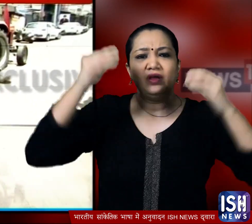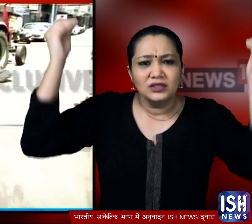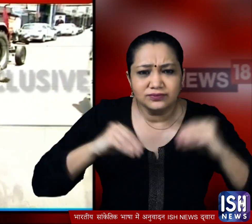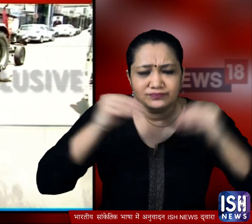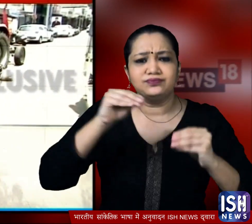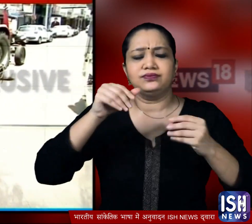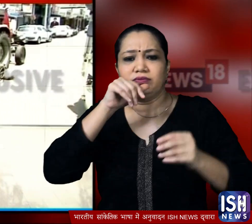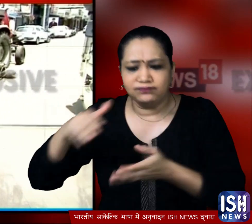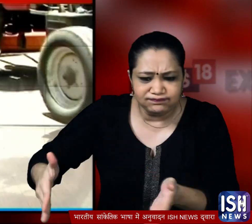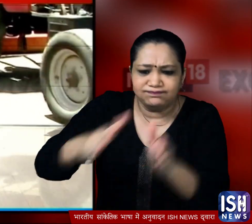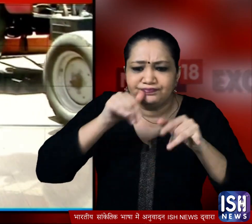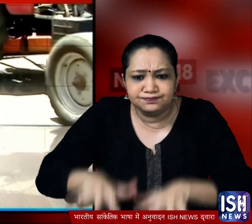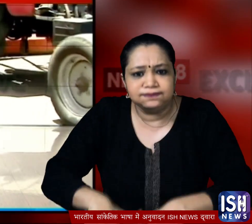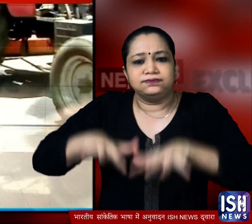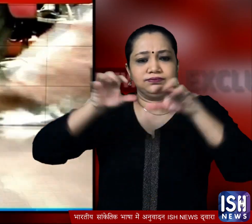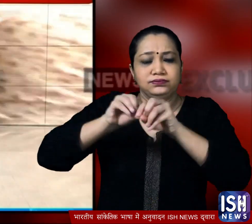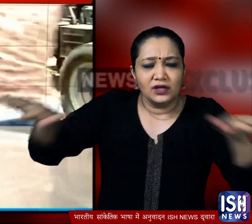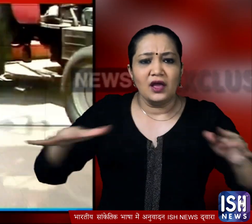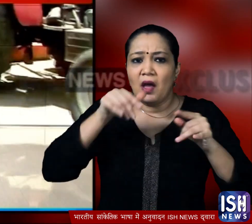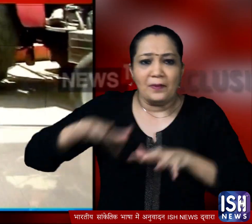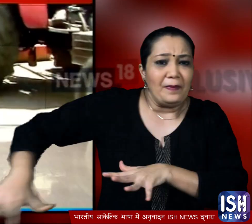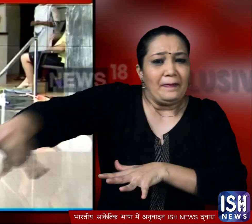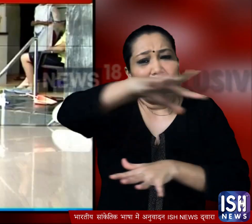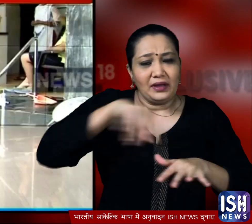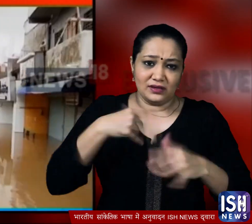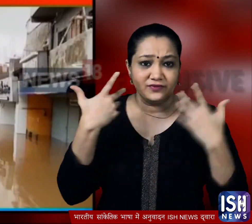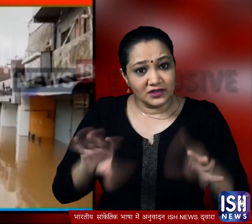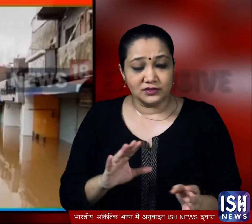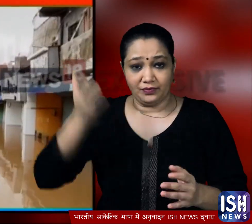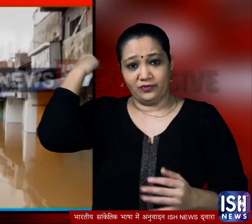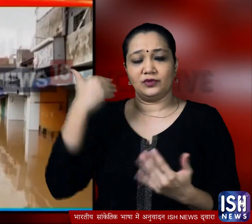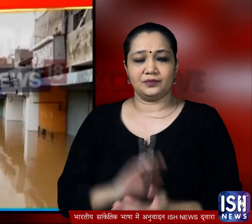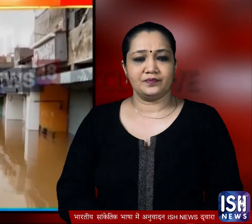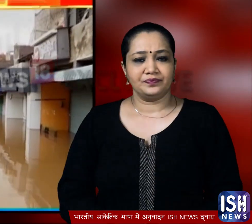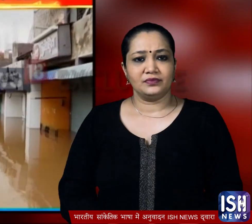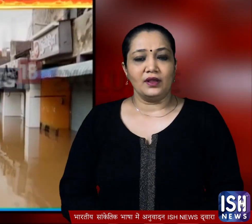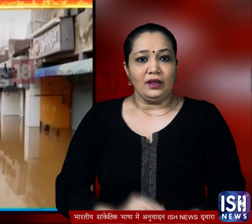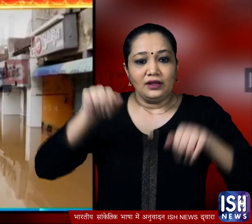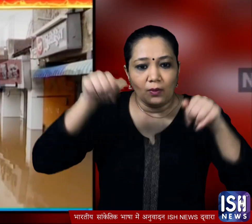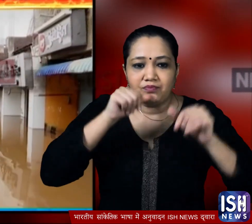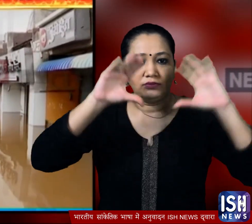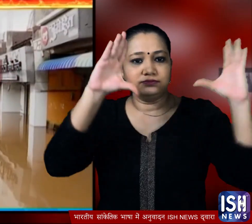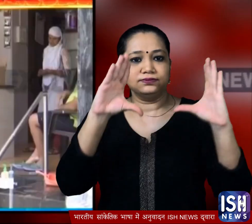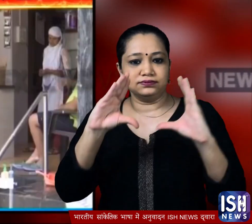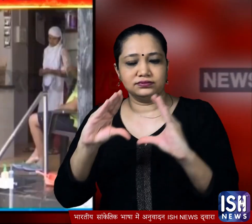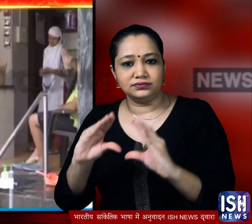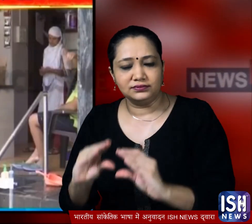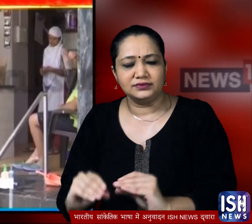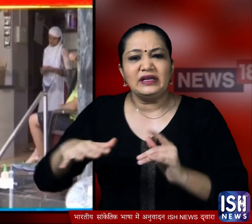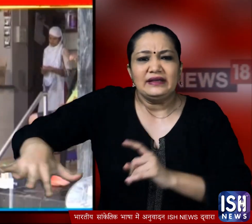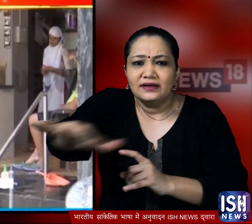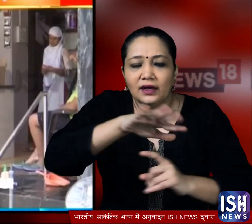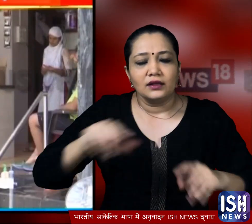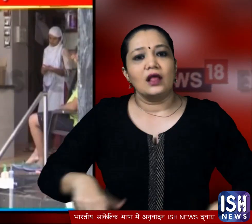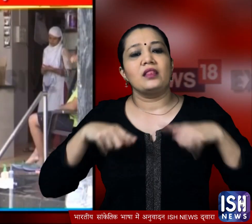बारिश और नदियों में उफान की वजह से कुछ जिले बाढ़ में गिर गए। लेकिन जैसे ही पानी घटने लगा, उन इलाकों